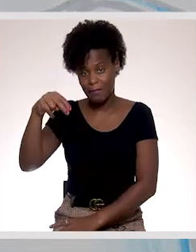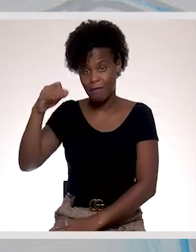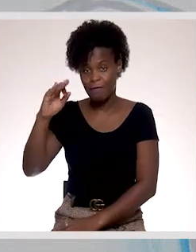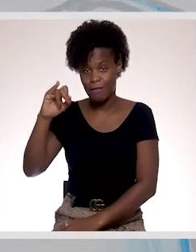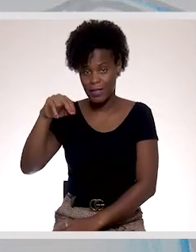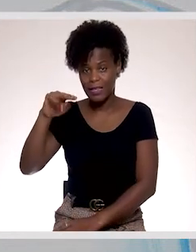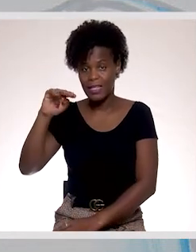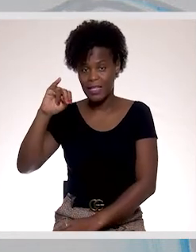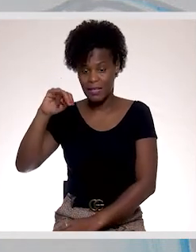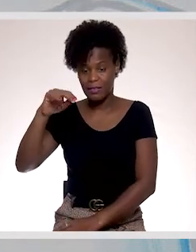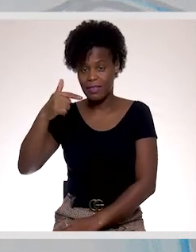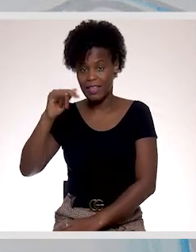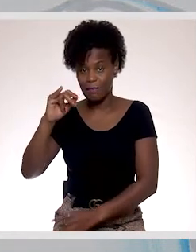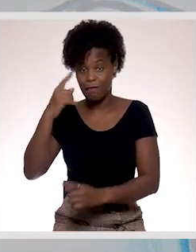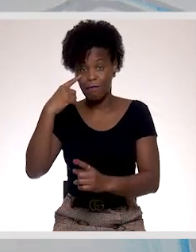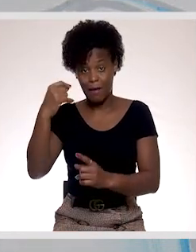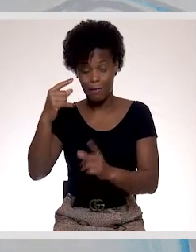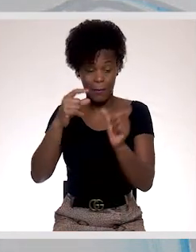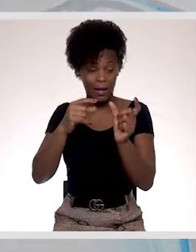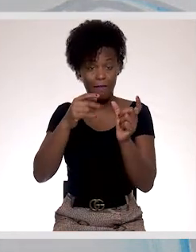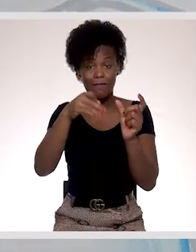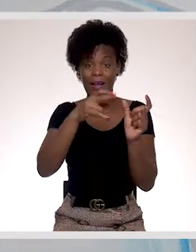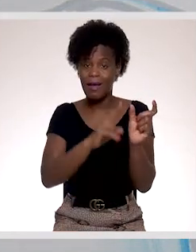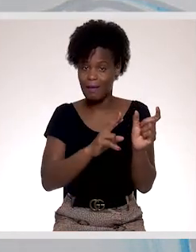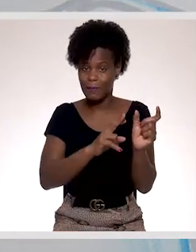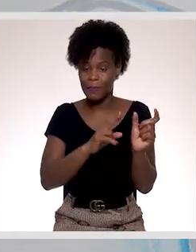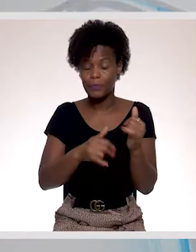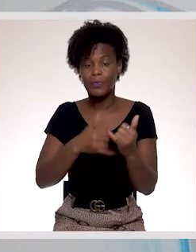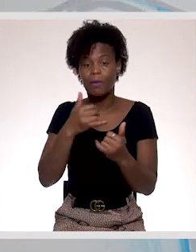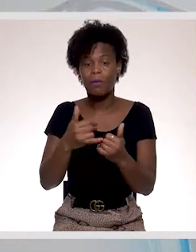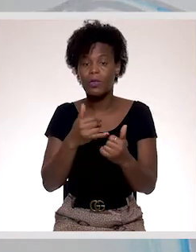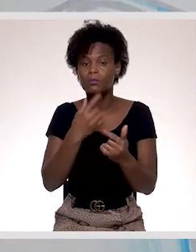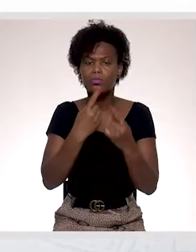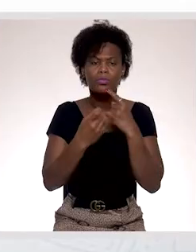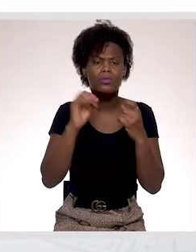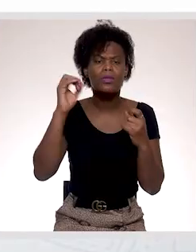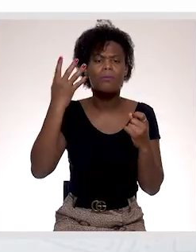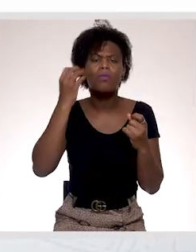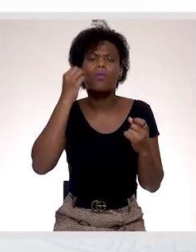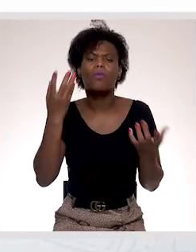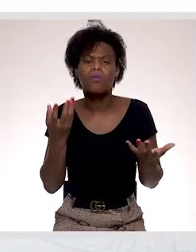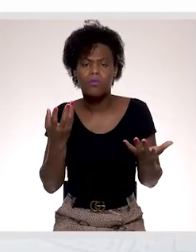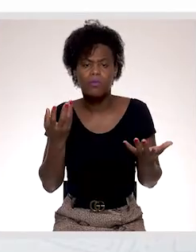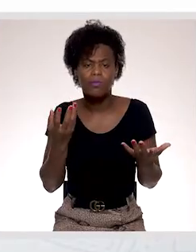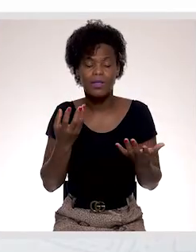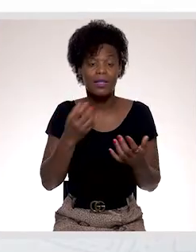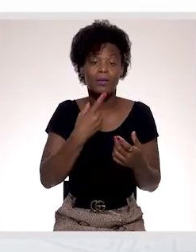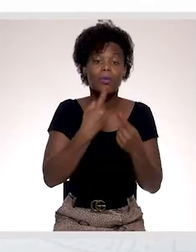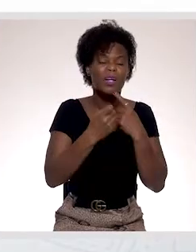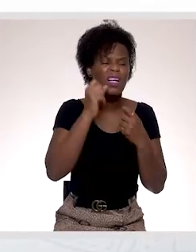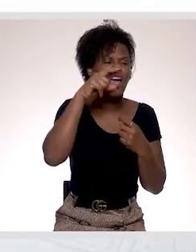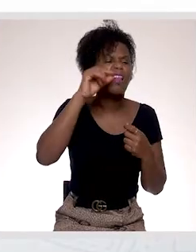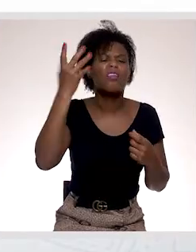compris? Donc, pour demander le temps qu'il fait, on doit dire quel